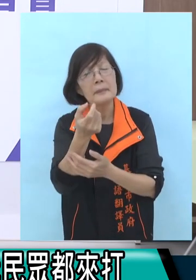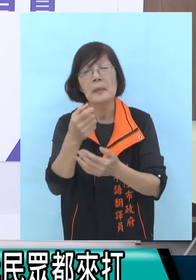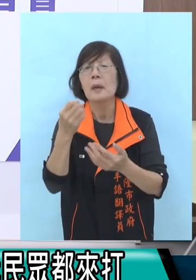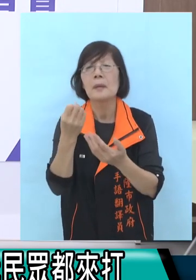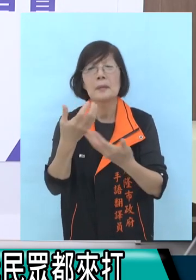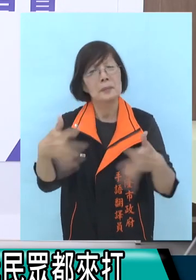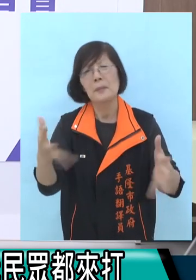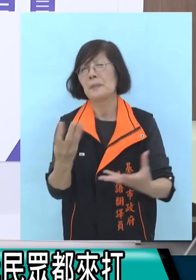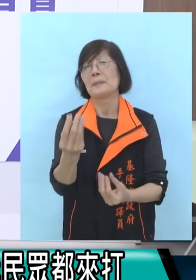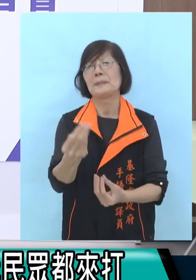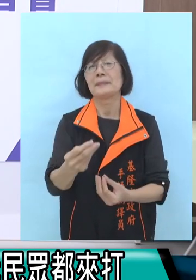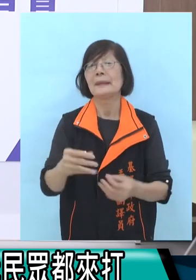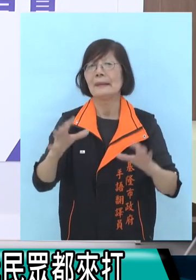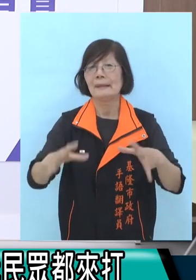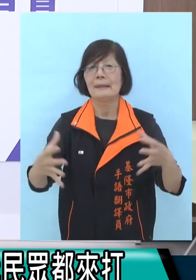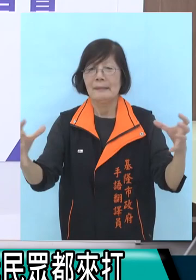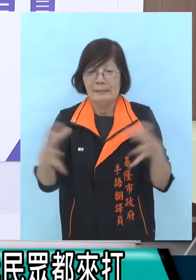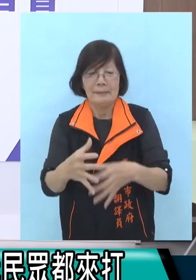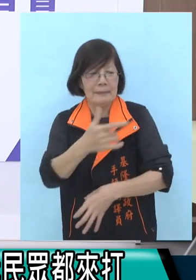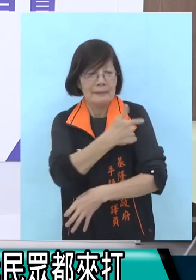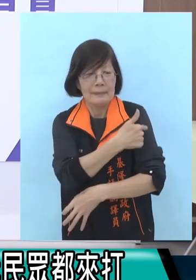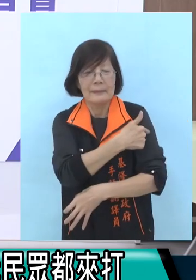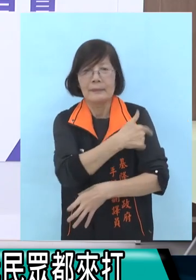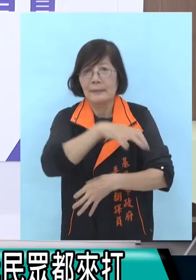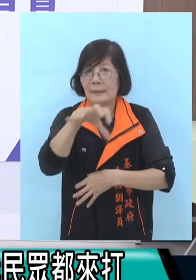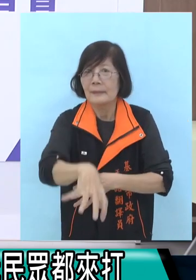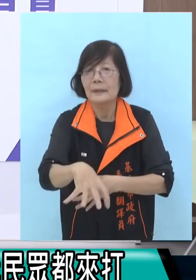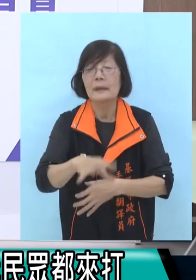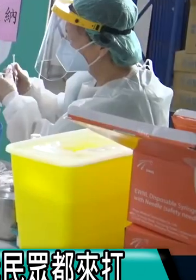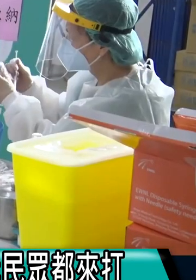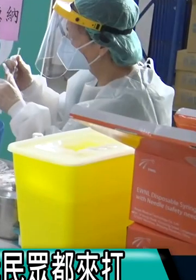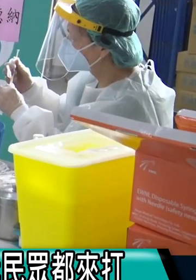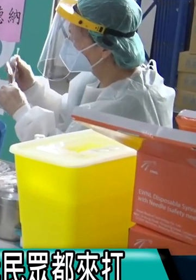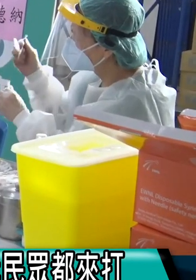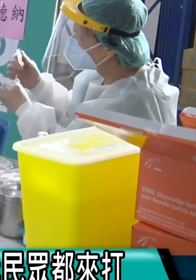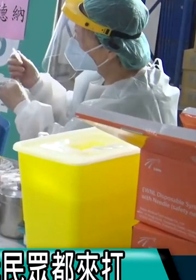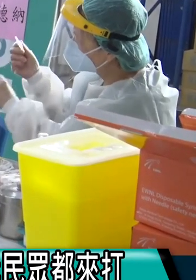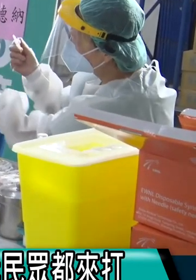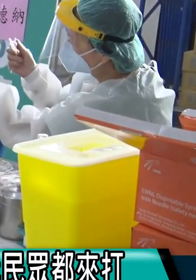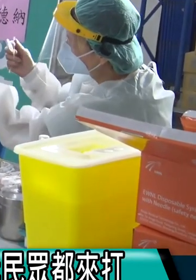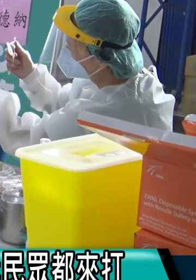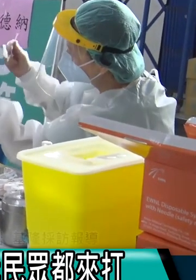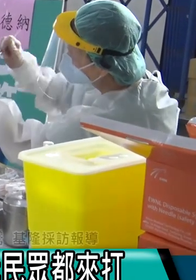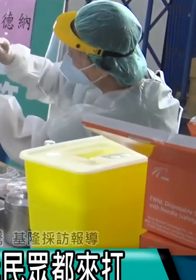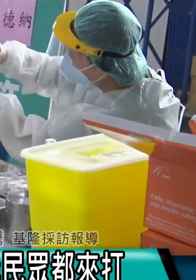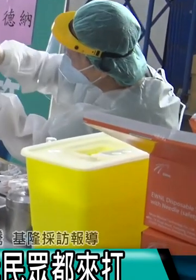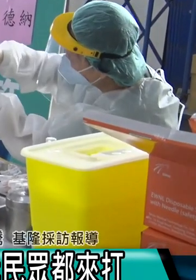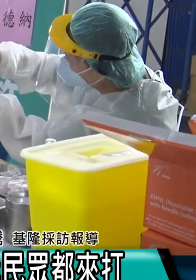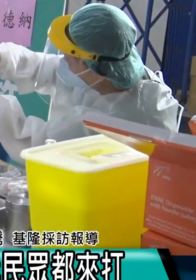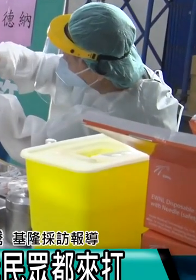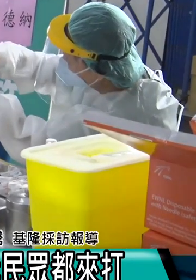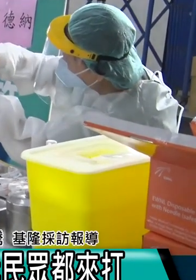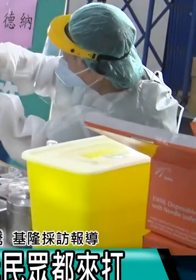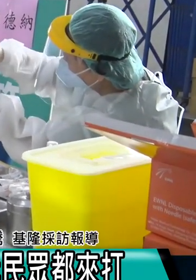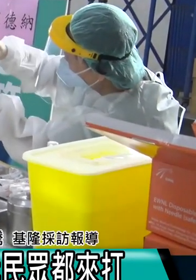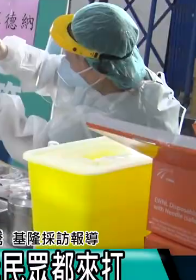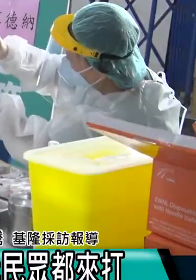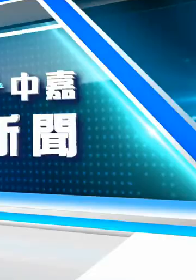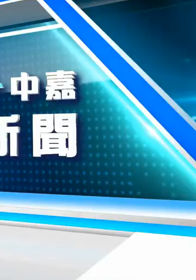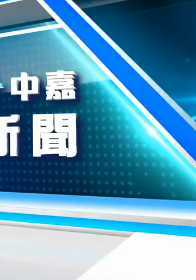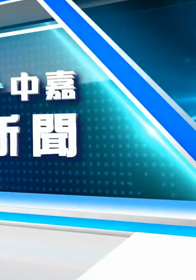是今天的集中施打站应该是这个最后一天。 记者张启腾基隆报